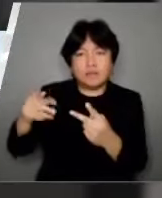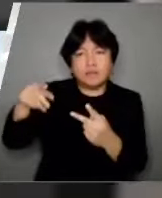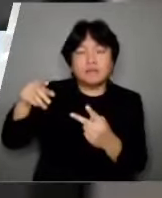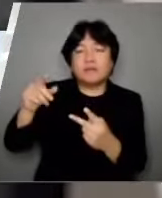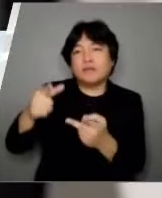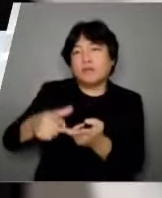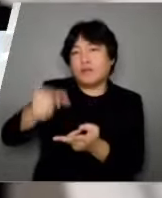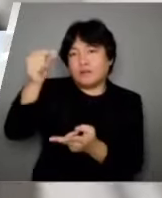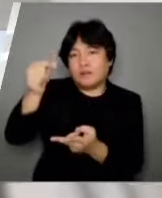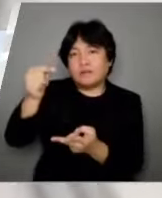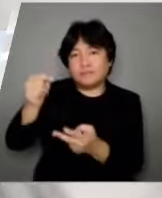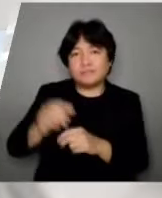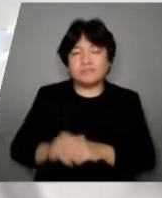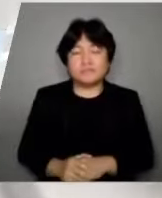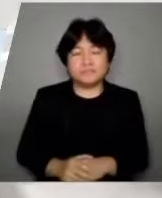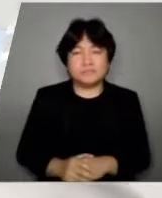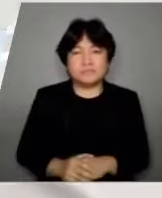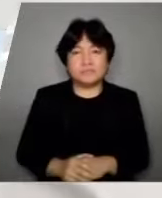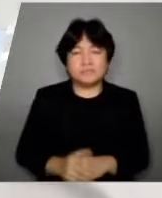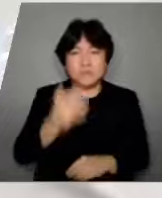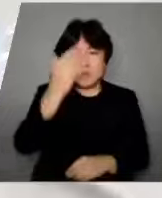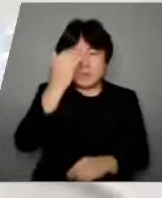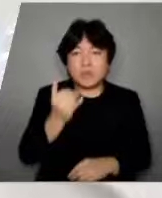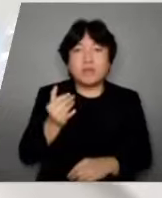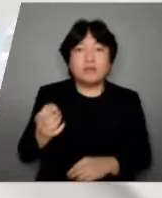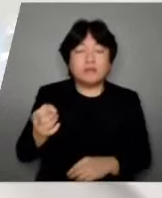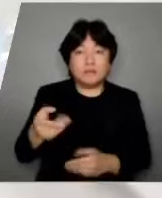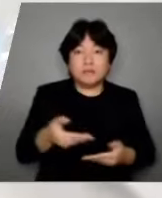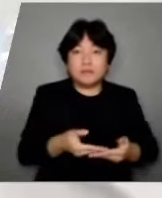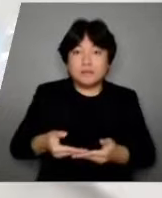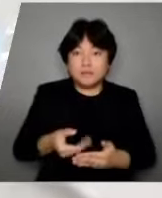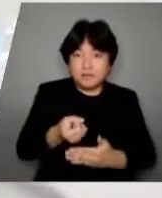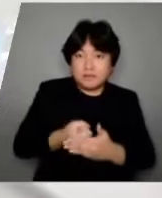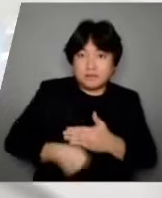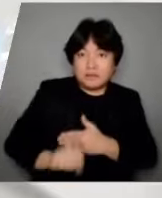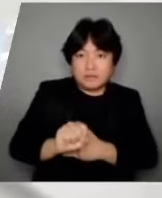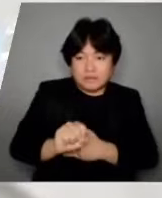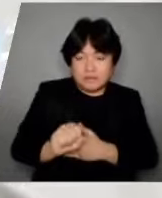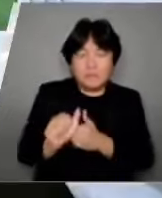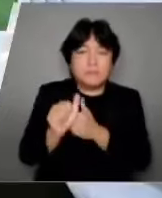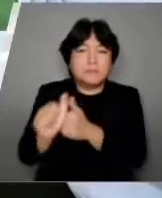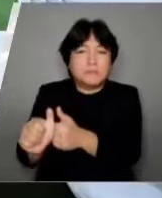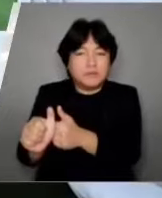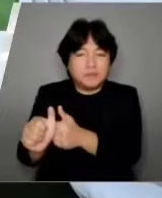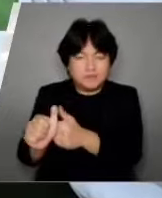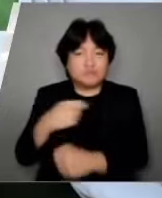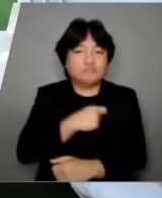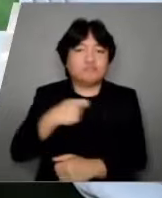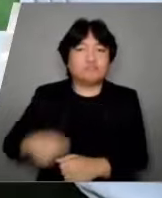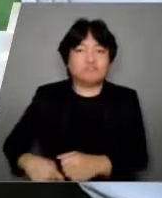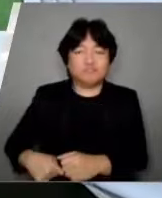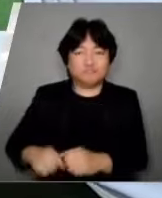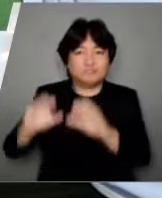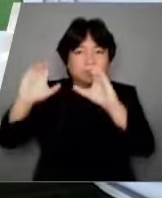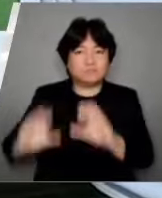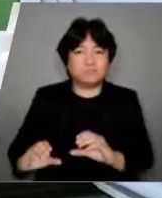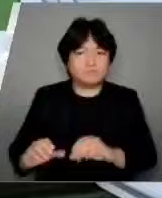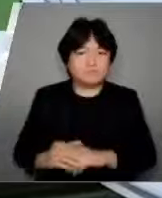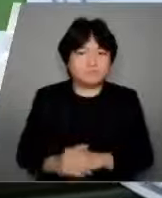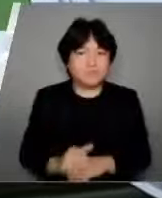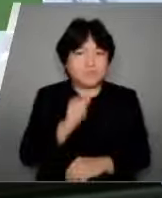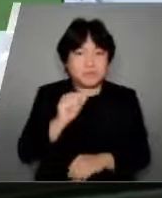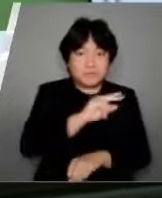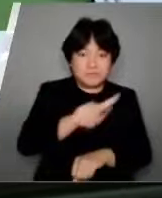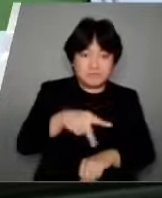batayan para sa nationality ng sanggol, nationality ng kanyang mga magulang ang masusunod at hindi ang lugar ng kapanganakan. Kung